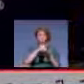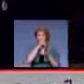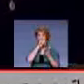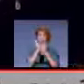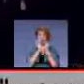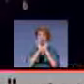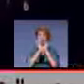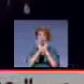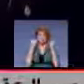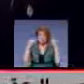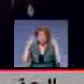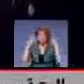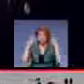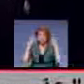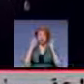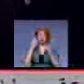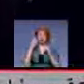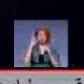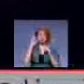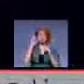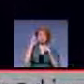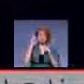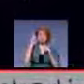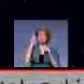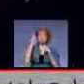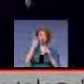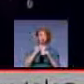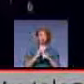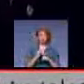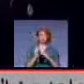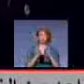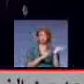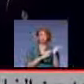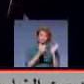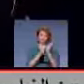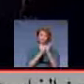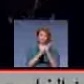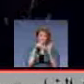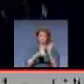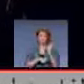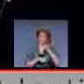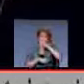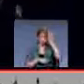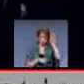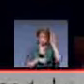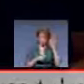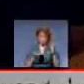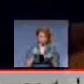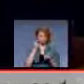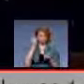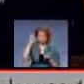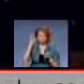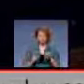الخلاصه اليوم تفاصيل. طب انا ليه سؤال قبل الخلاصه؟ هل البيت ده فيه جن؟ هل البيت ده مسحور؟ هل البيت ده الحرائق اللي